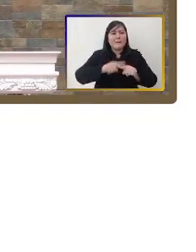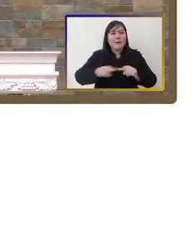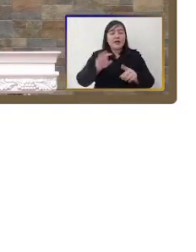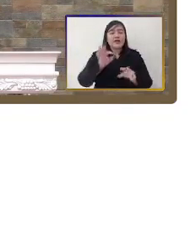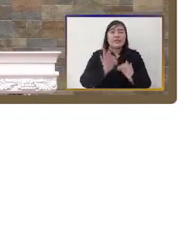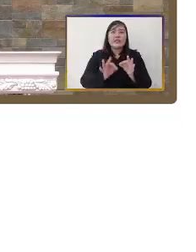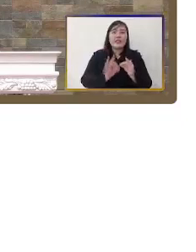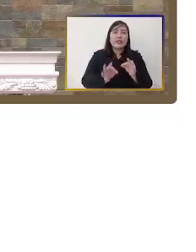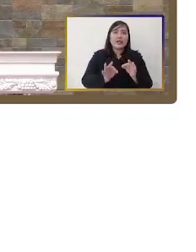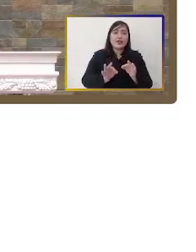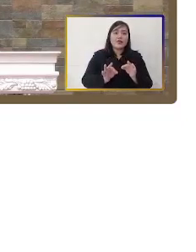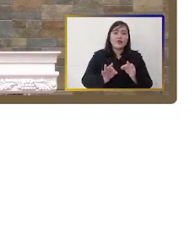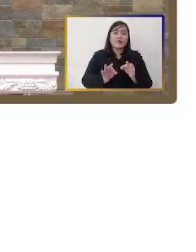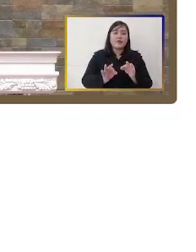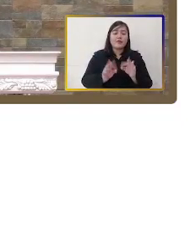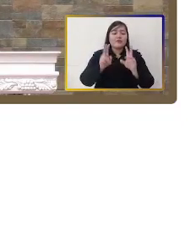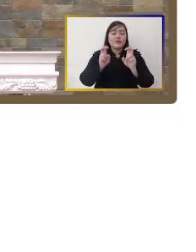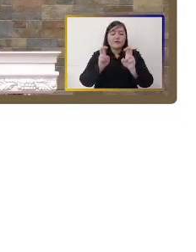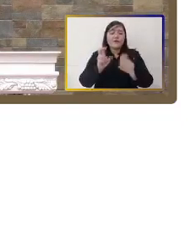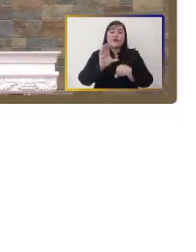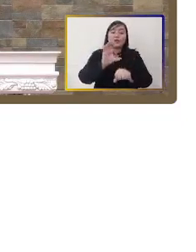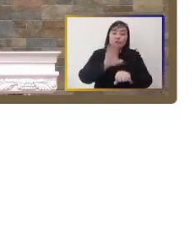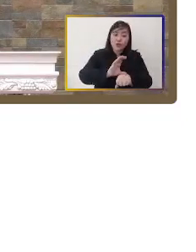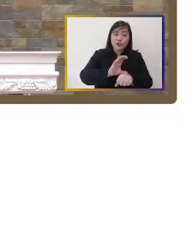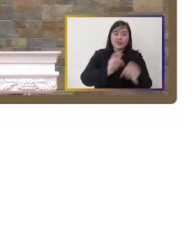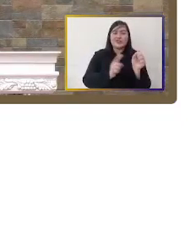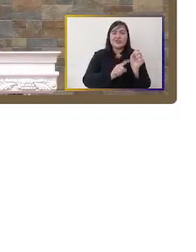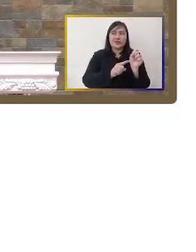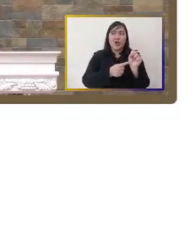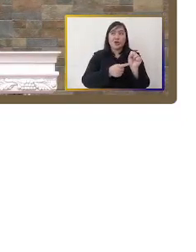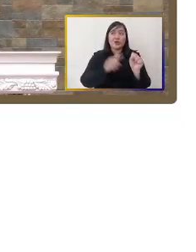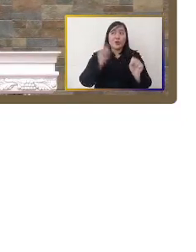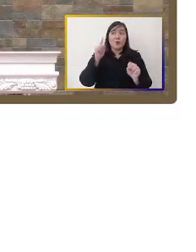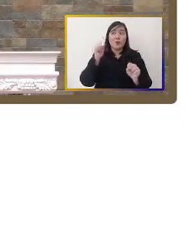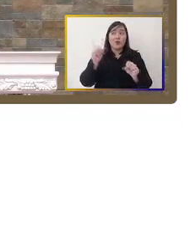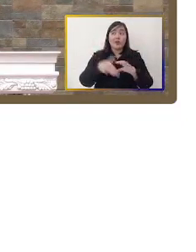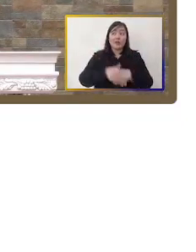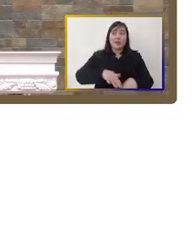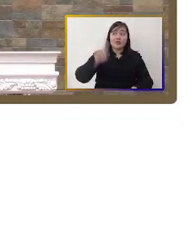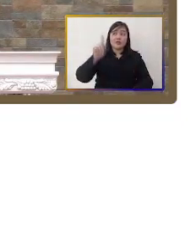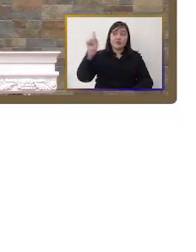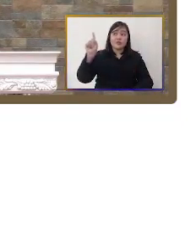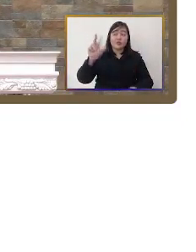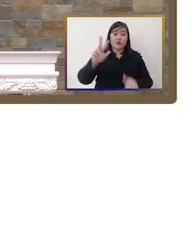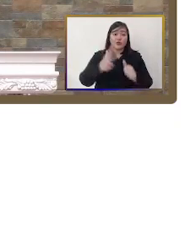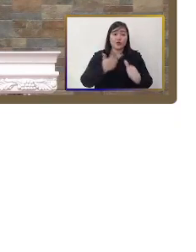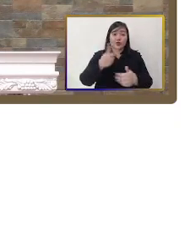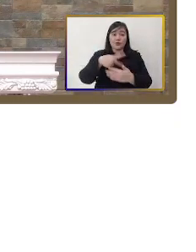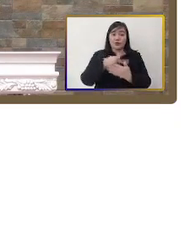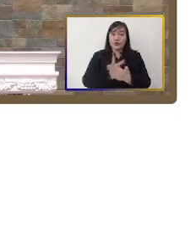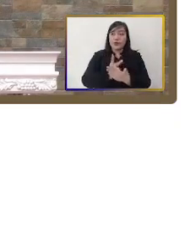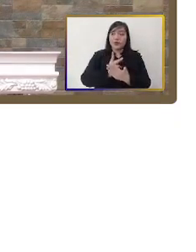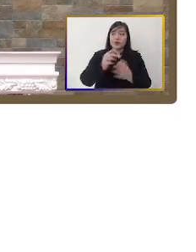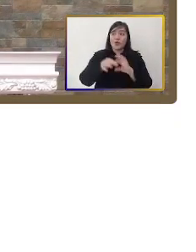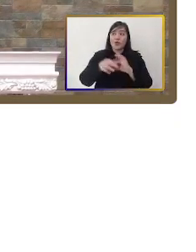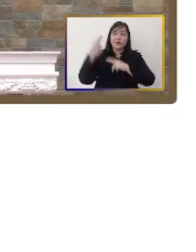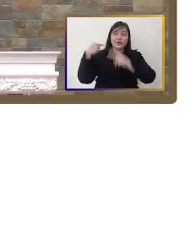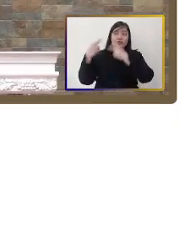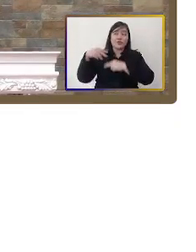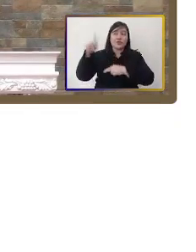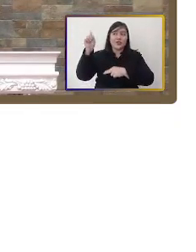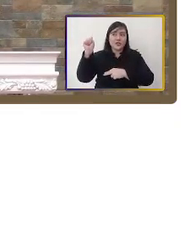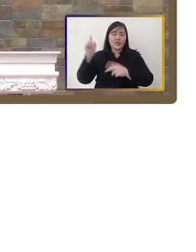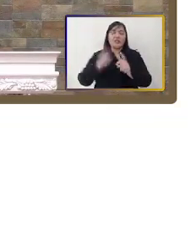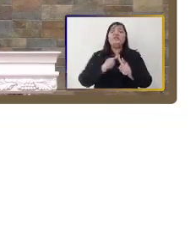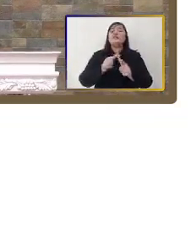are on the line of historical elimination. I-eliminate natin, dito natin mauunawaan kung sino